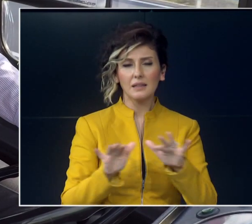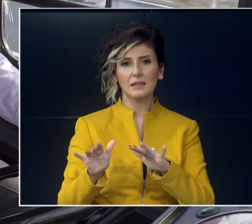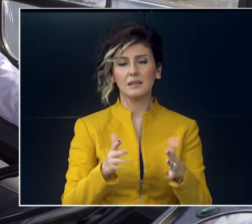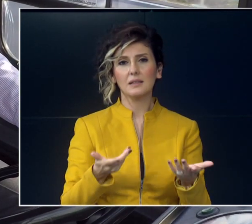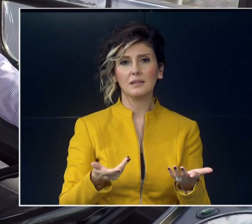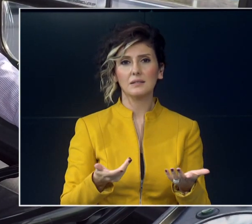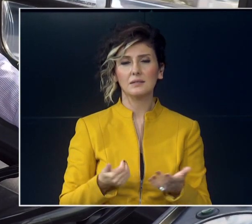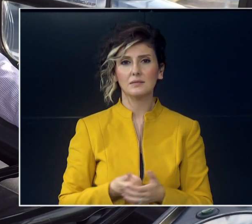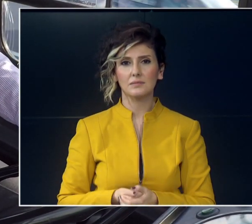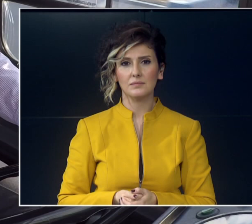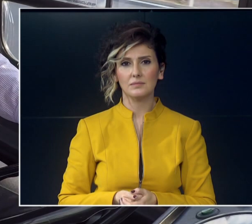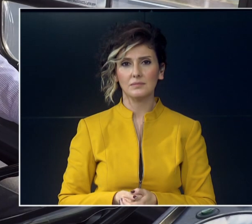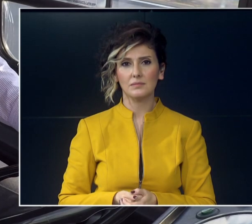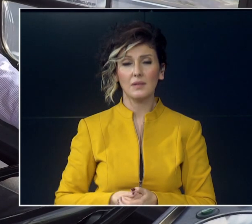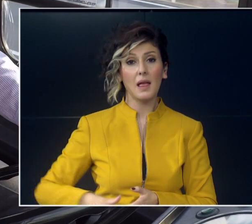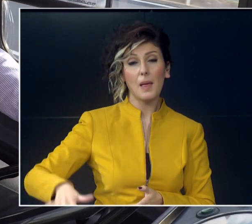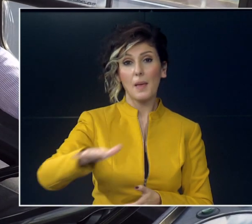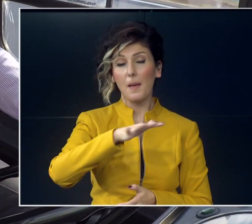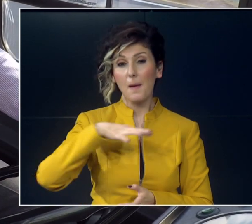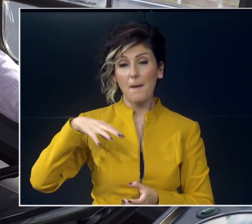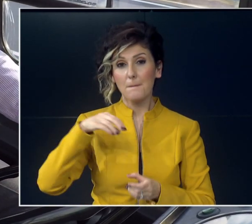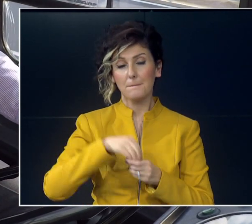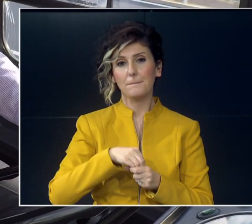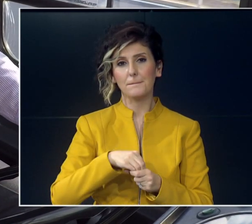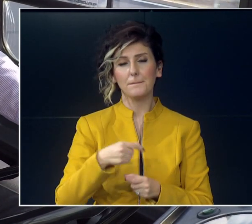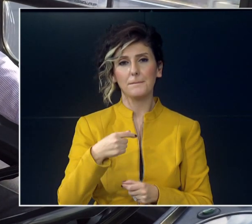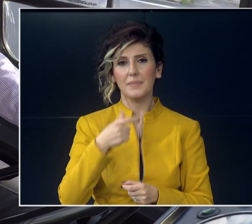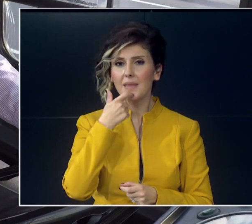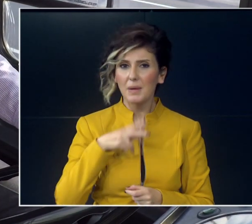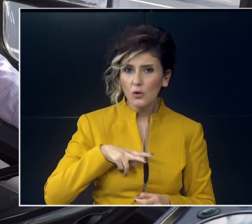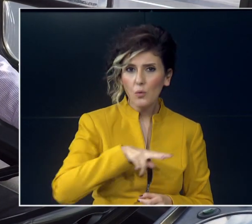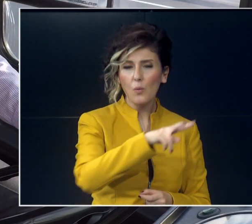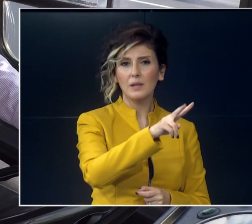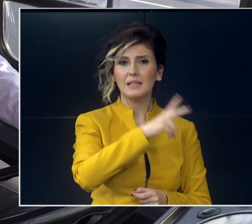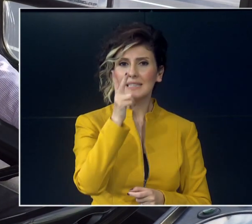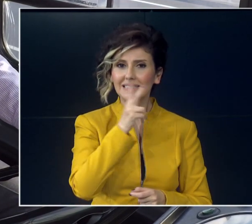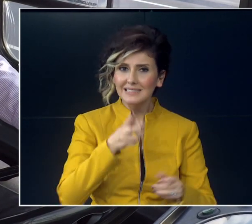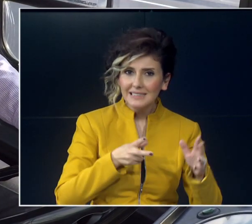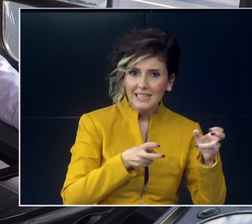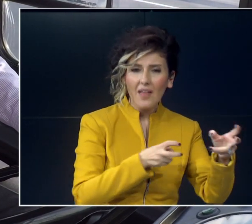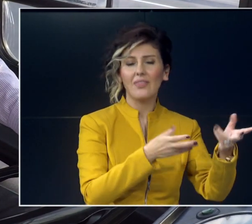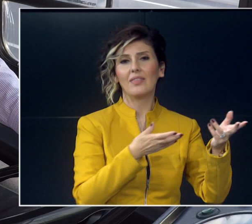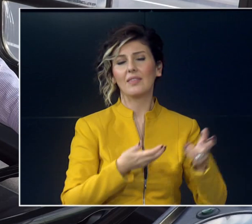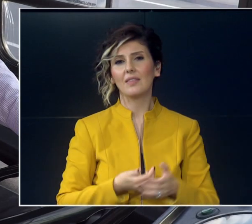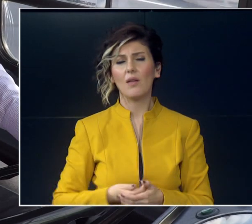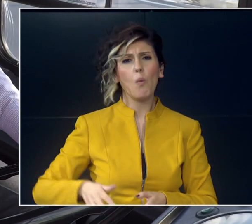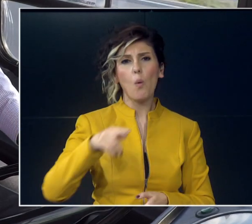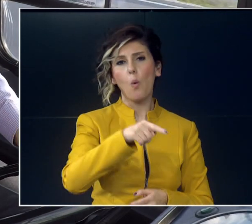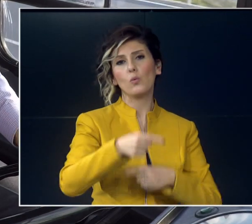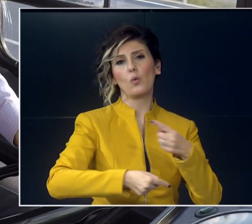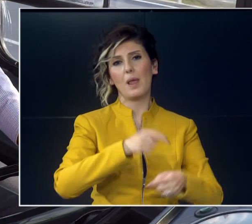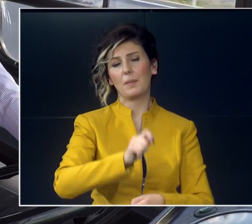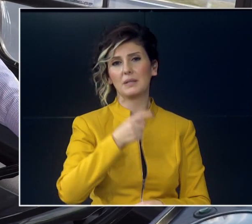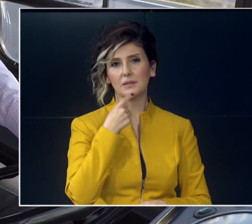bant, her şey, demir yolları, hızlı tren o dönemde